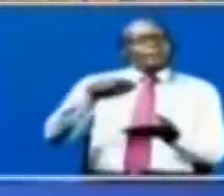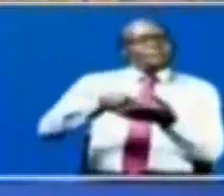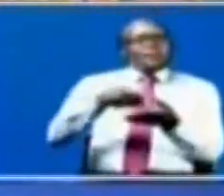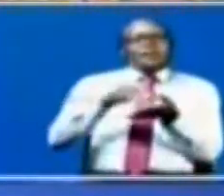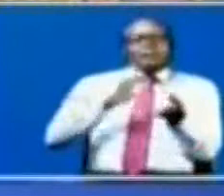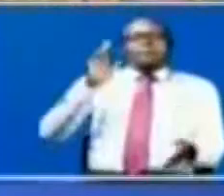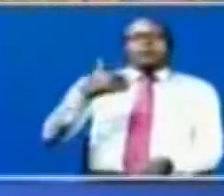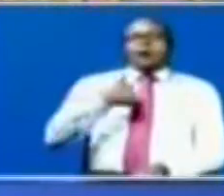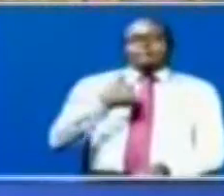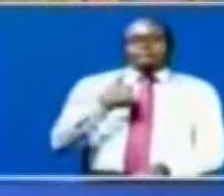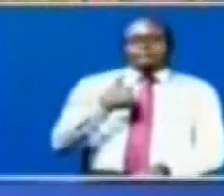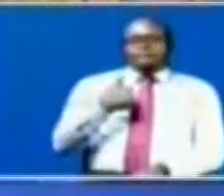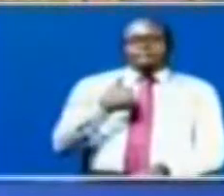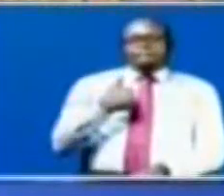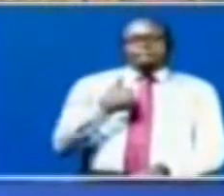katika